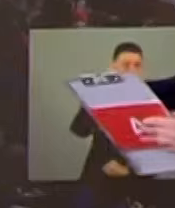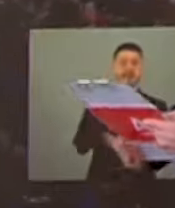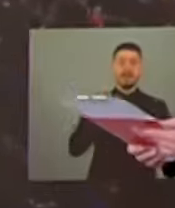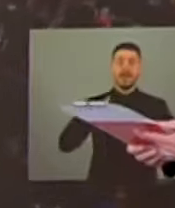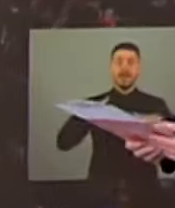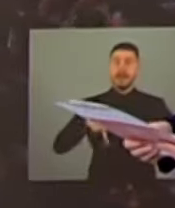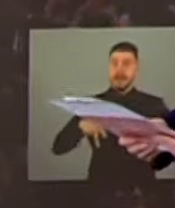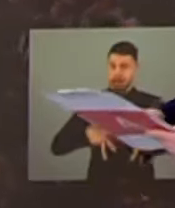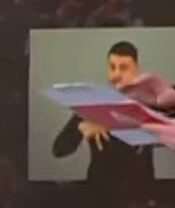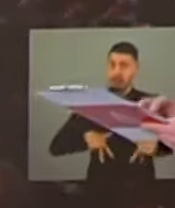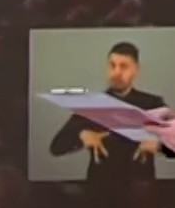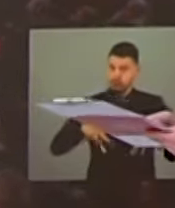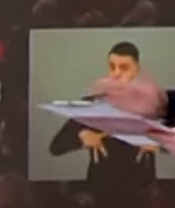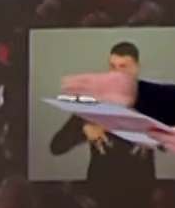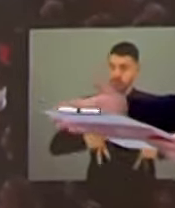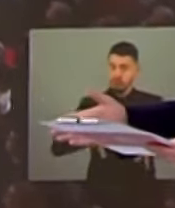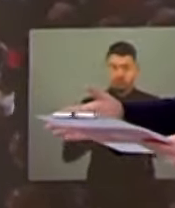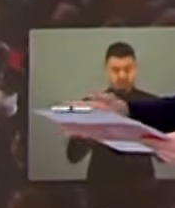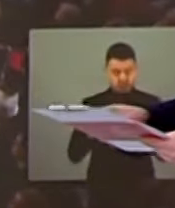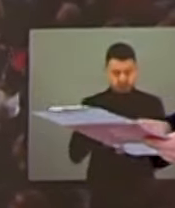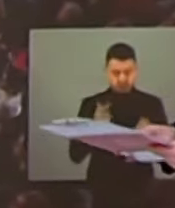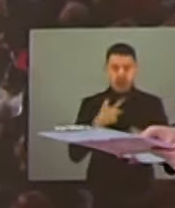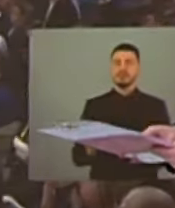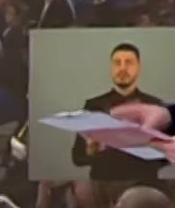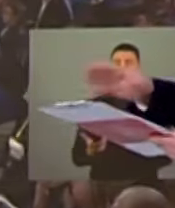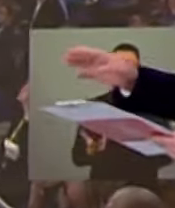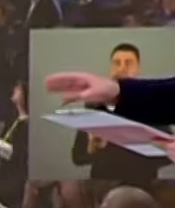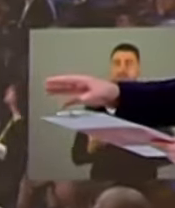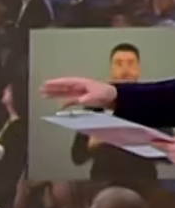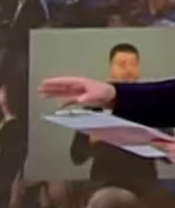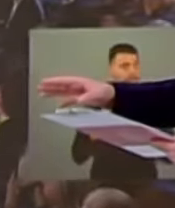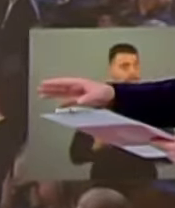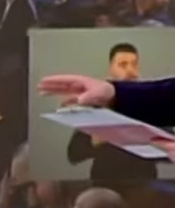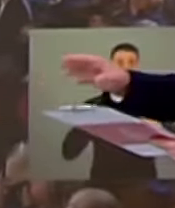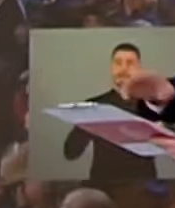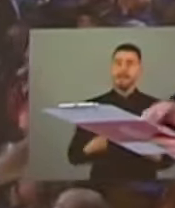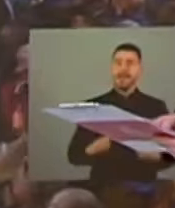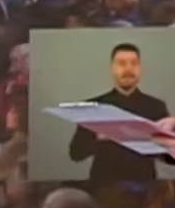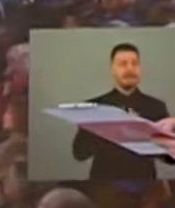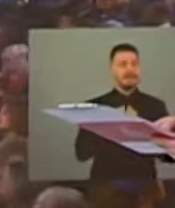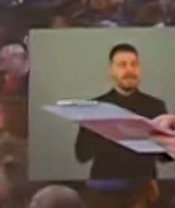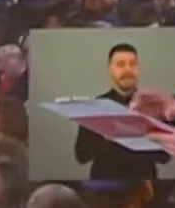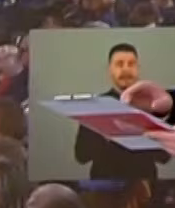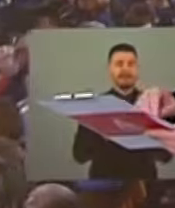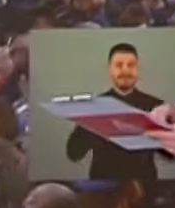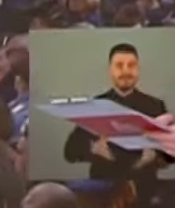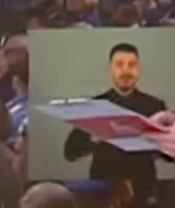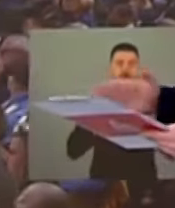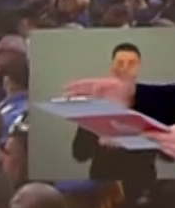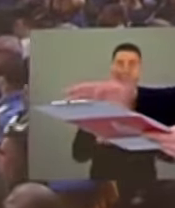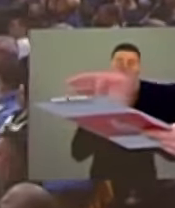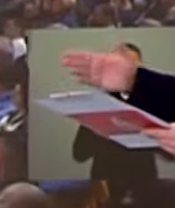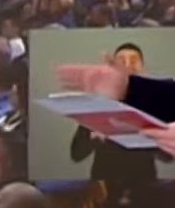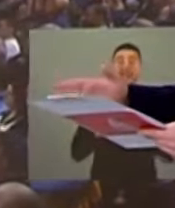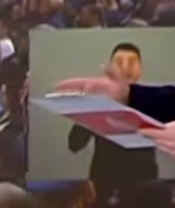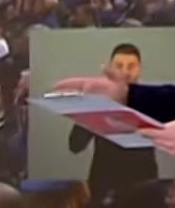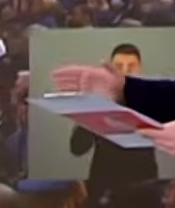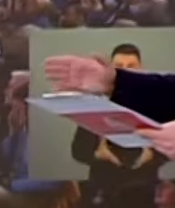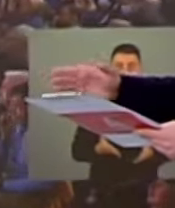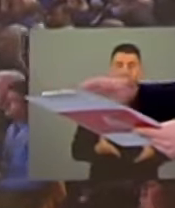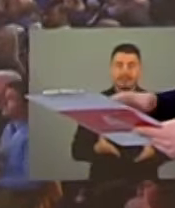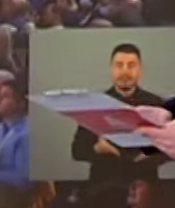διασταυρώσουμε όλες τις πληροφορίες. Τώρα, έδωσε μια ενδιαφέρουσα συνέντευξη από την πλευρά της εκπρόσωπος τύπου της αξιωματικής αντιπολίτευσης, η Δώρα Αυγέρη, η οποία ανέφερε ότι